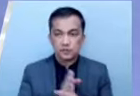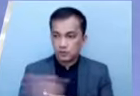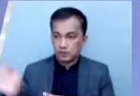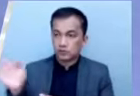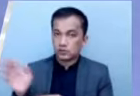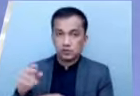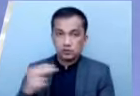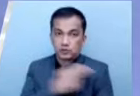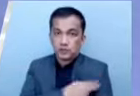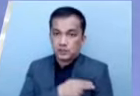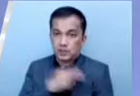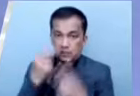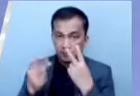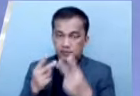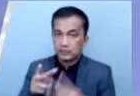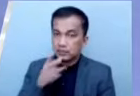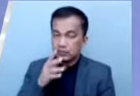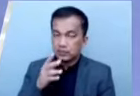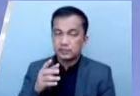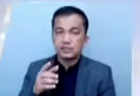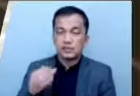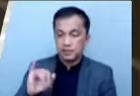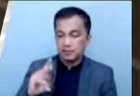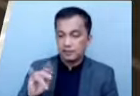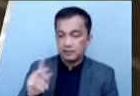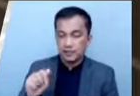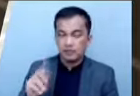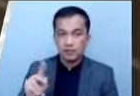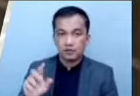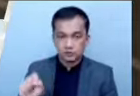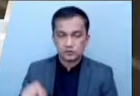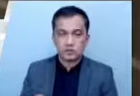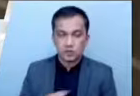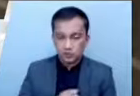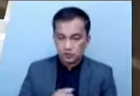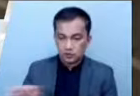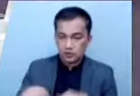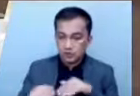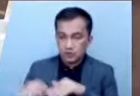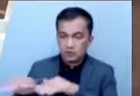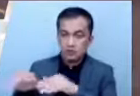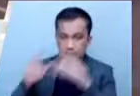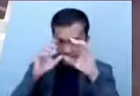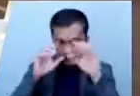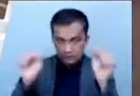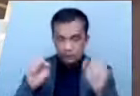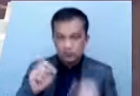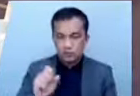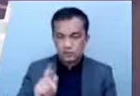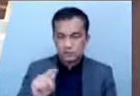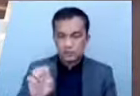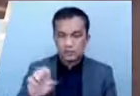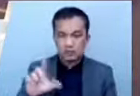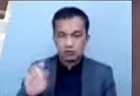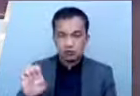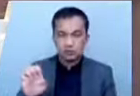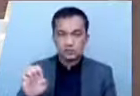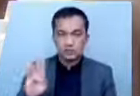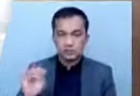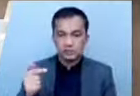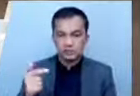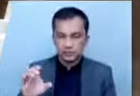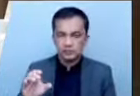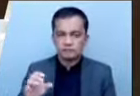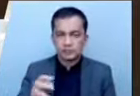inang si dating First Lady Imelda Marcos. Dumiretso ang convoy ng Pangulo sa St. Luke's Medical Center, BGC. Maigpit ang seguridad